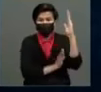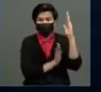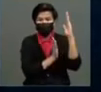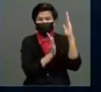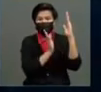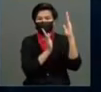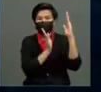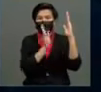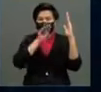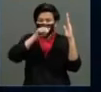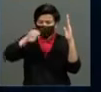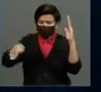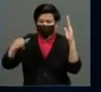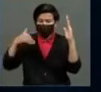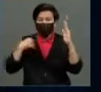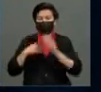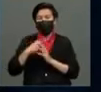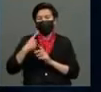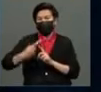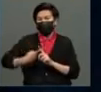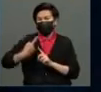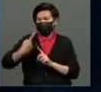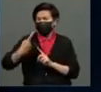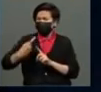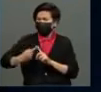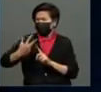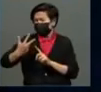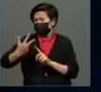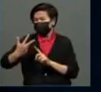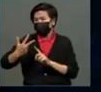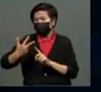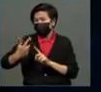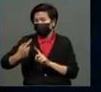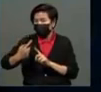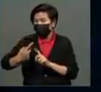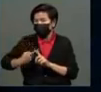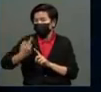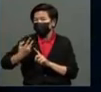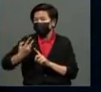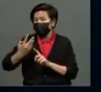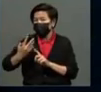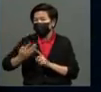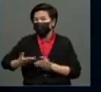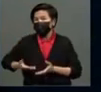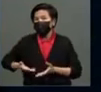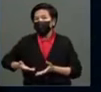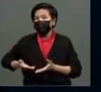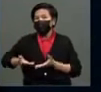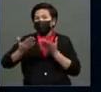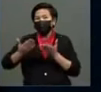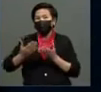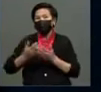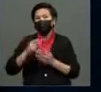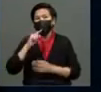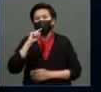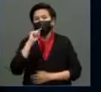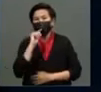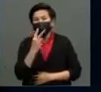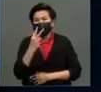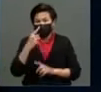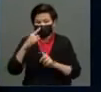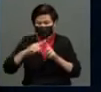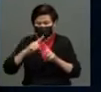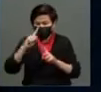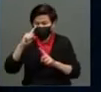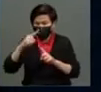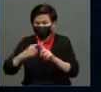บายกันอยู่ประมาณสักเดือนกว่าๆเนี่ยฮะเดือน2เดือนแล้วมาเจอในระลอก2 ตั้งแต่1เมษากันขึ้นมาจะ